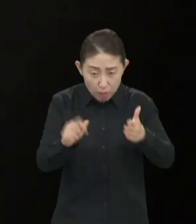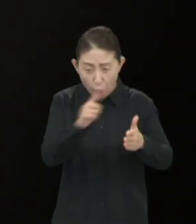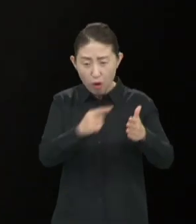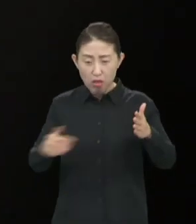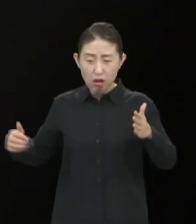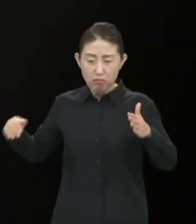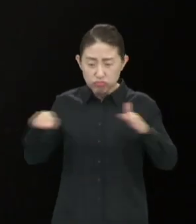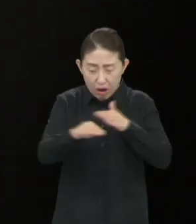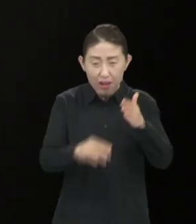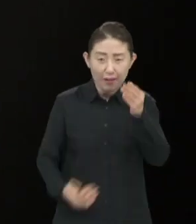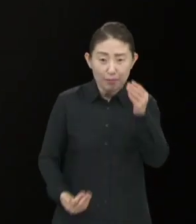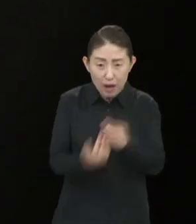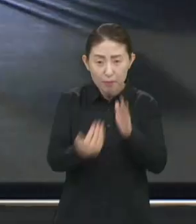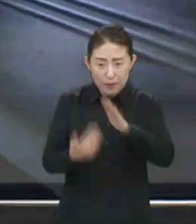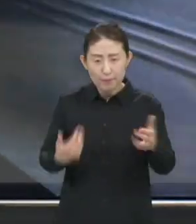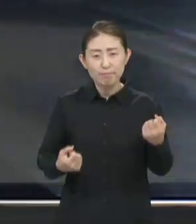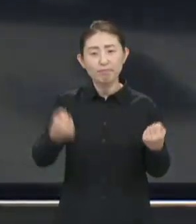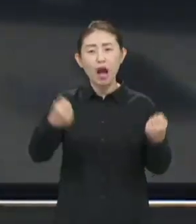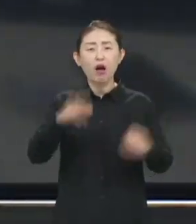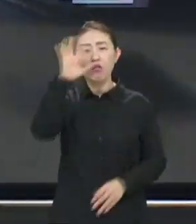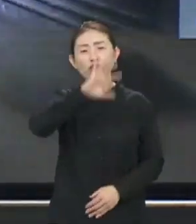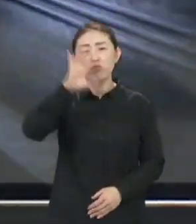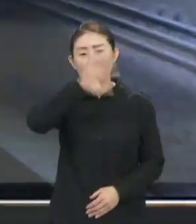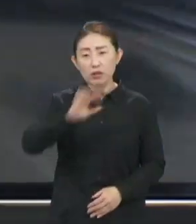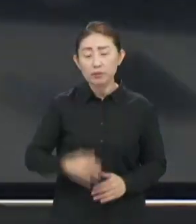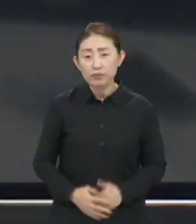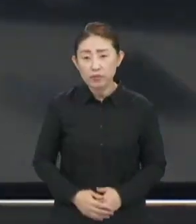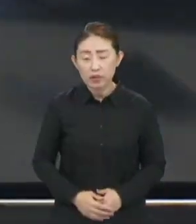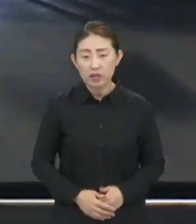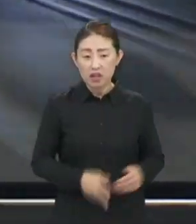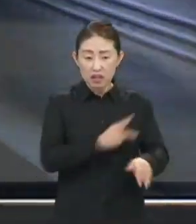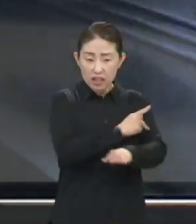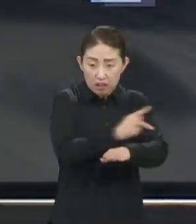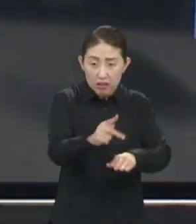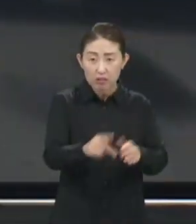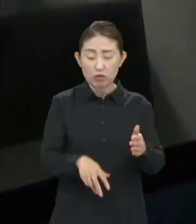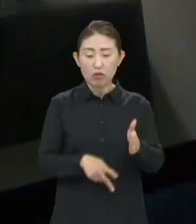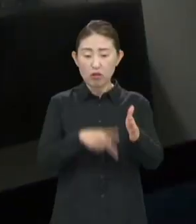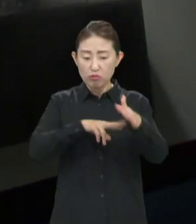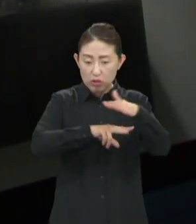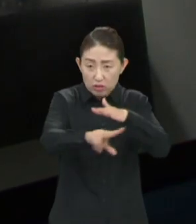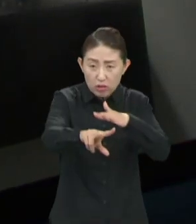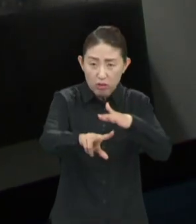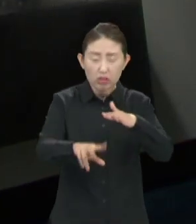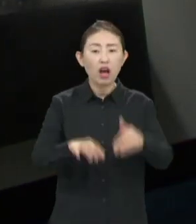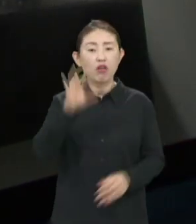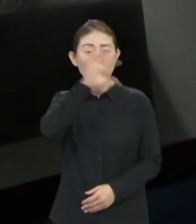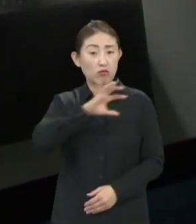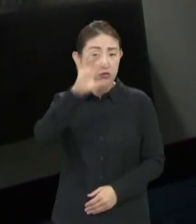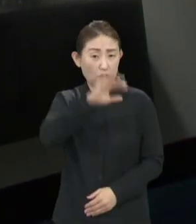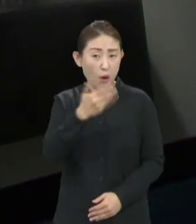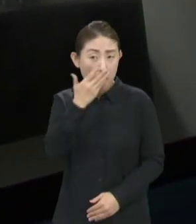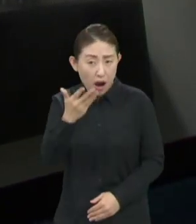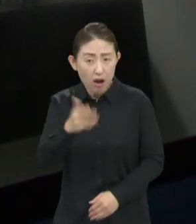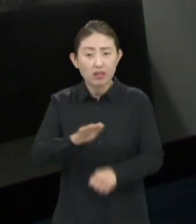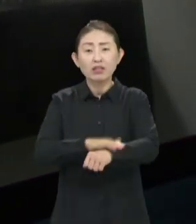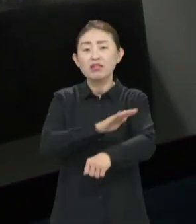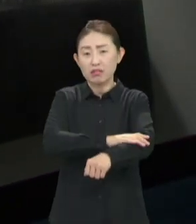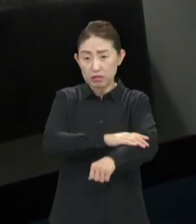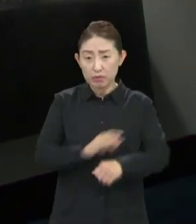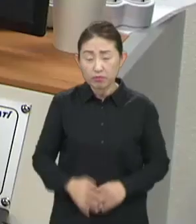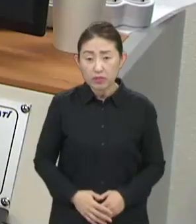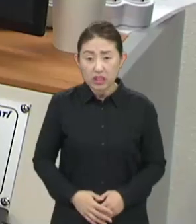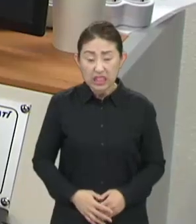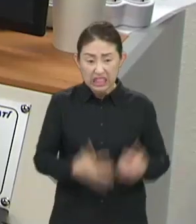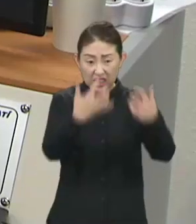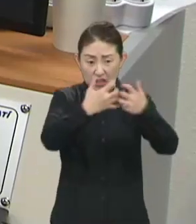꿈을 실현해가고 있습니다. 고속철은 물론 지하철까지 다양한 전동차를 운전할 수 있는 가상 실습실도 첨단